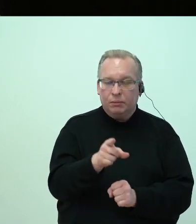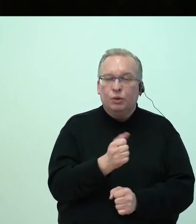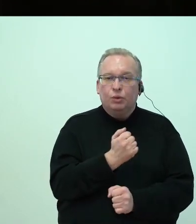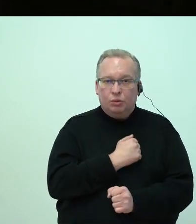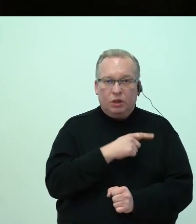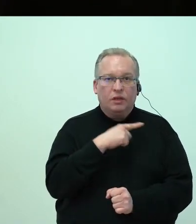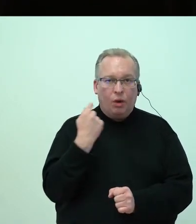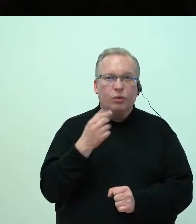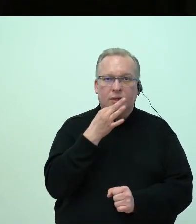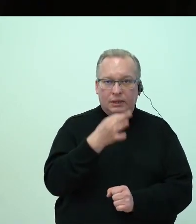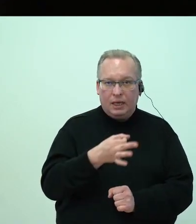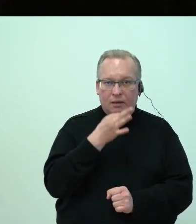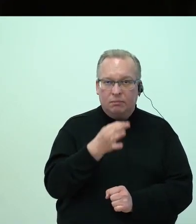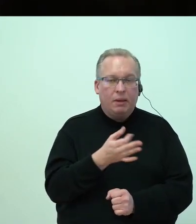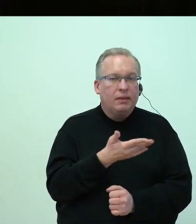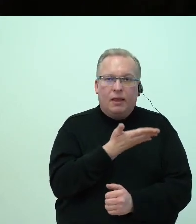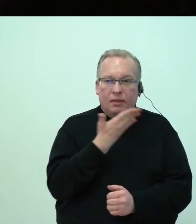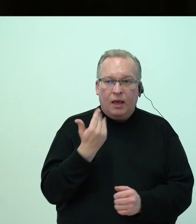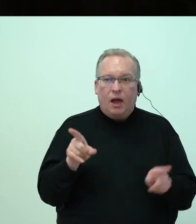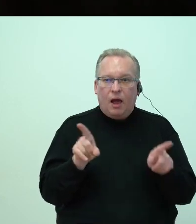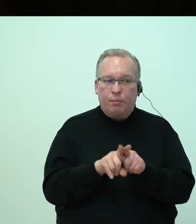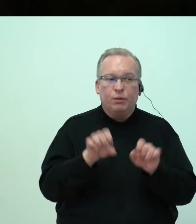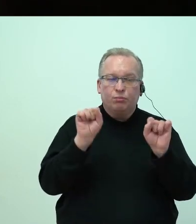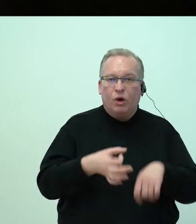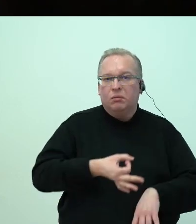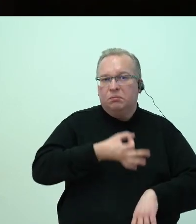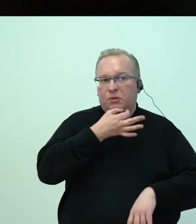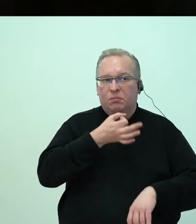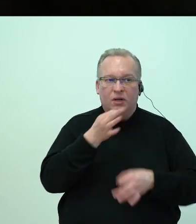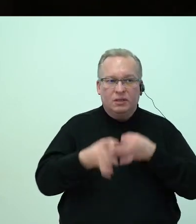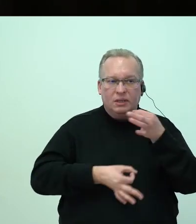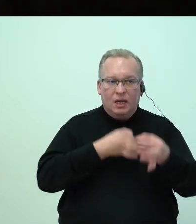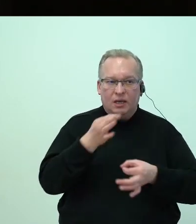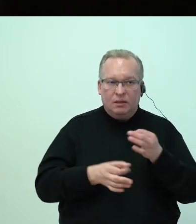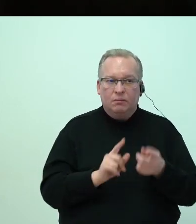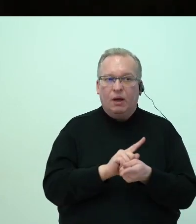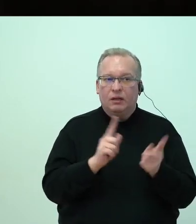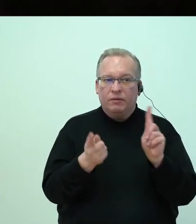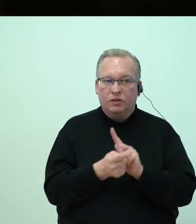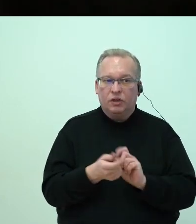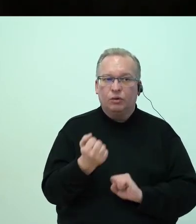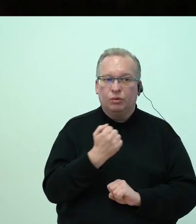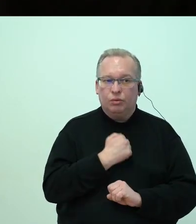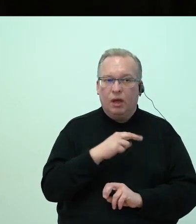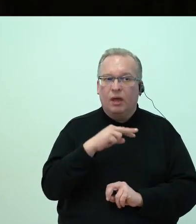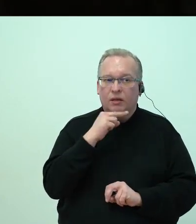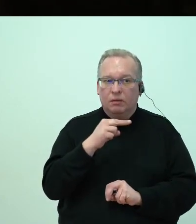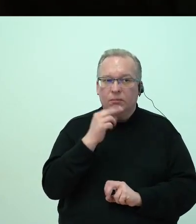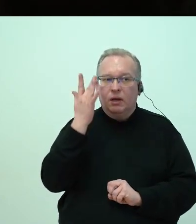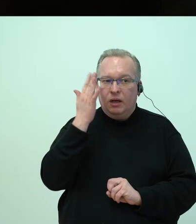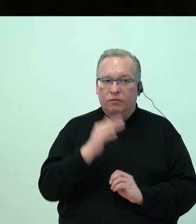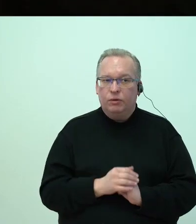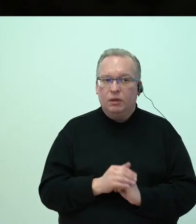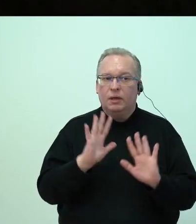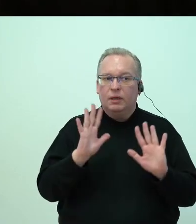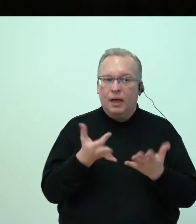daug kalbėti, bet tai nereiškia, kad tu gali sakyti, ką tik nori. Priešingai, turi atidžiai galvoti,